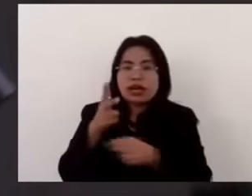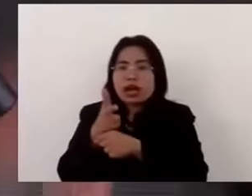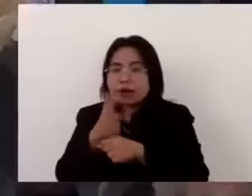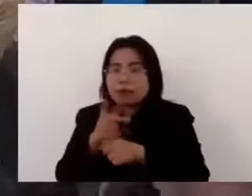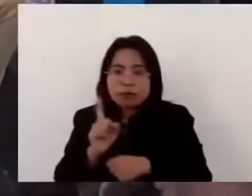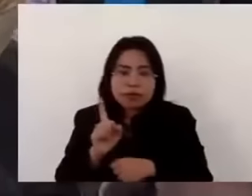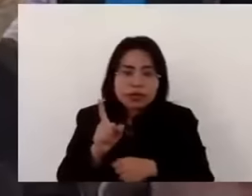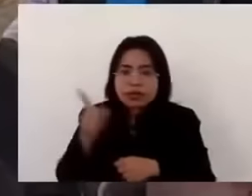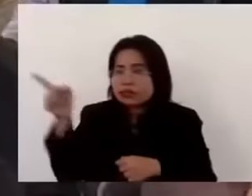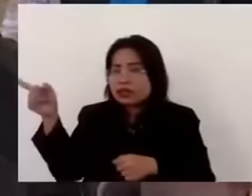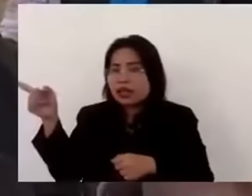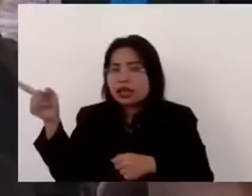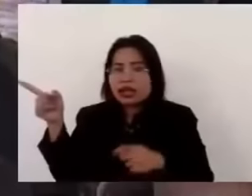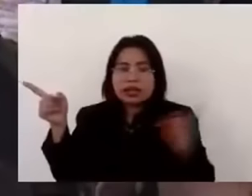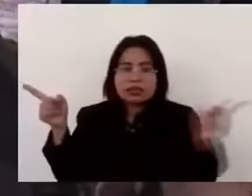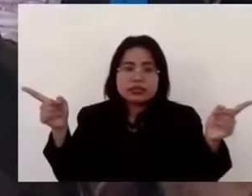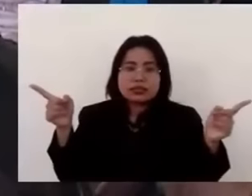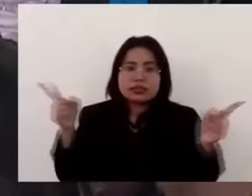ah sana